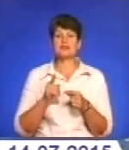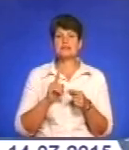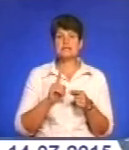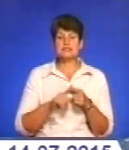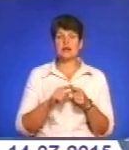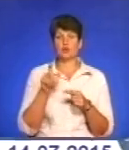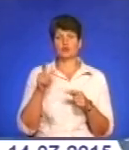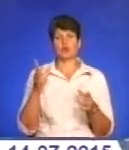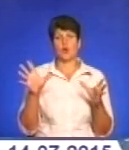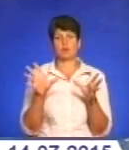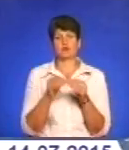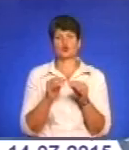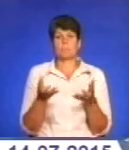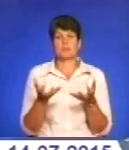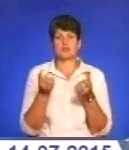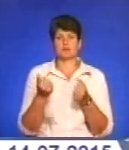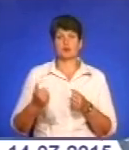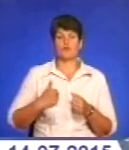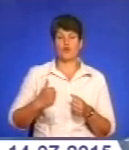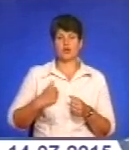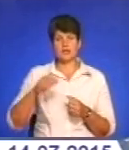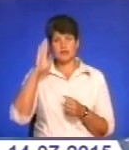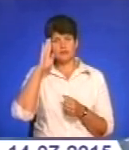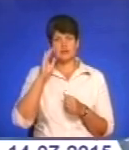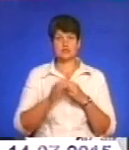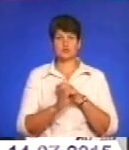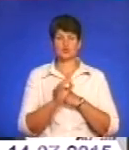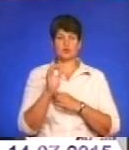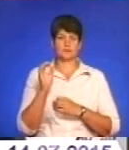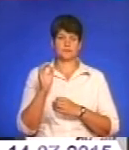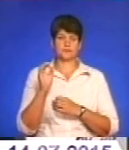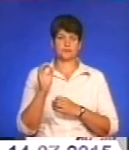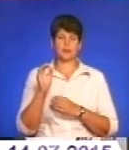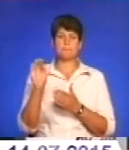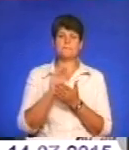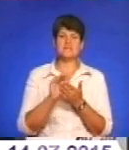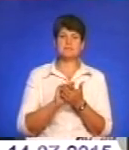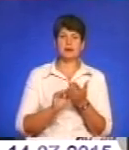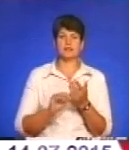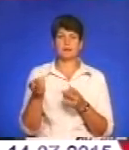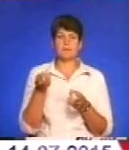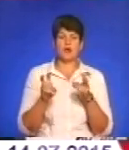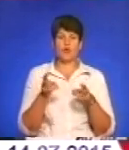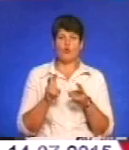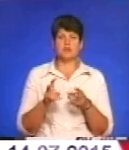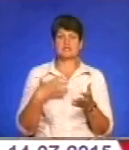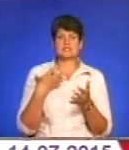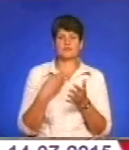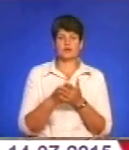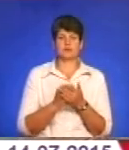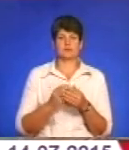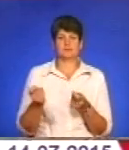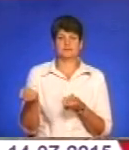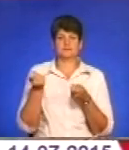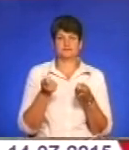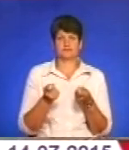об'єднуються, щоб підтримати воїнів на Сході. Подробиці далі. Письменники приходять до логістичного центру зі своїми гостинцями для